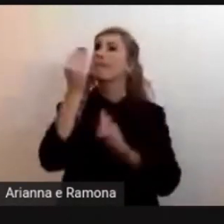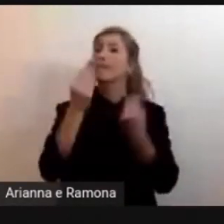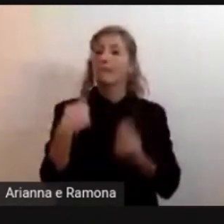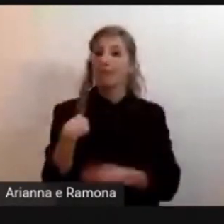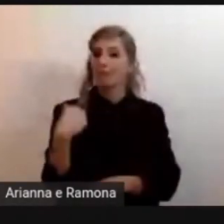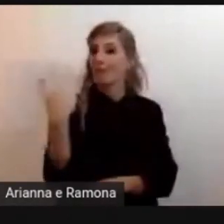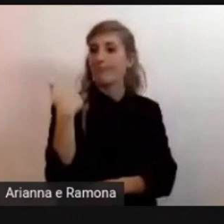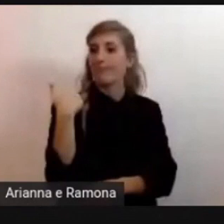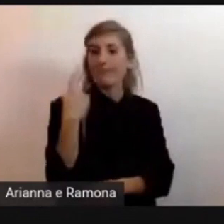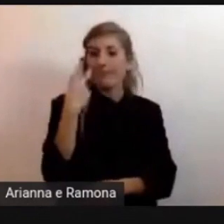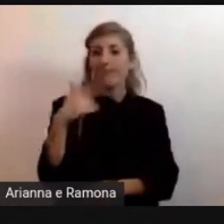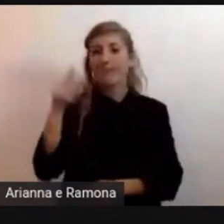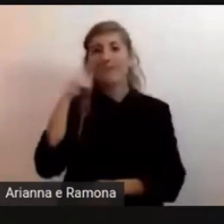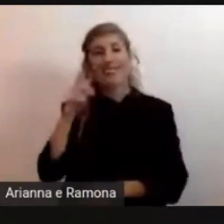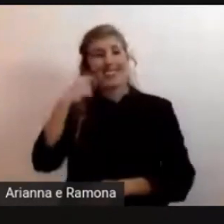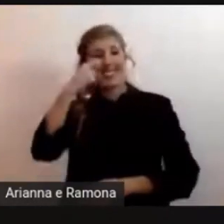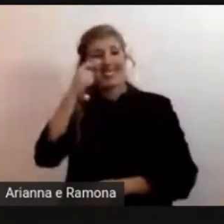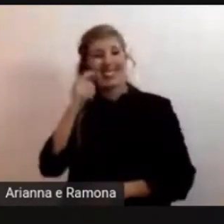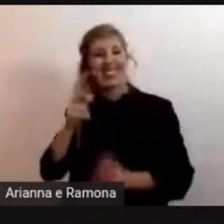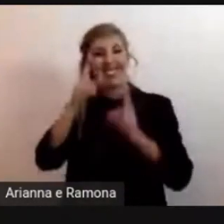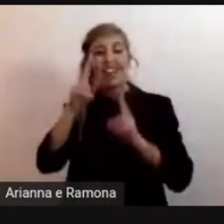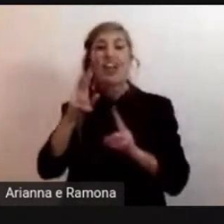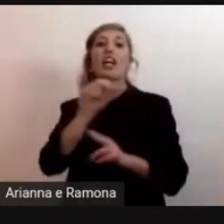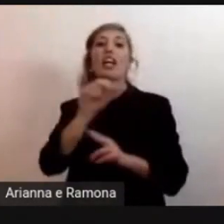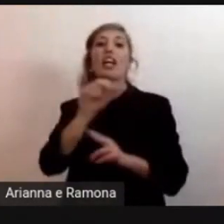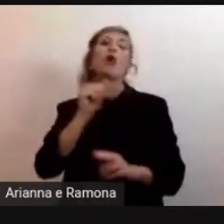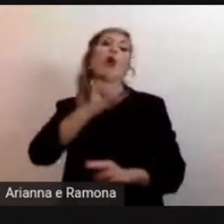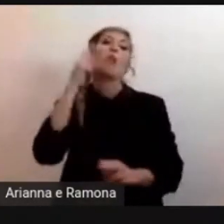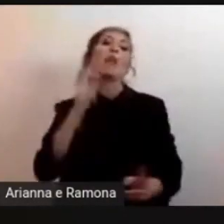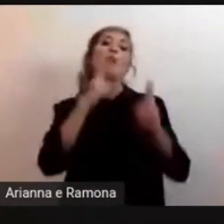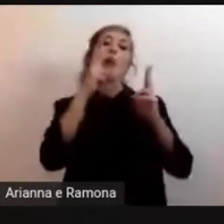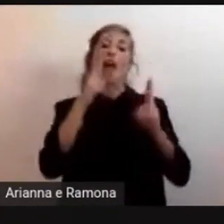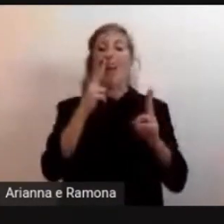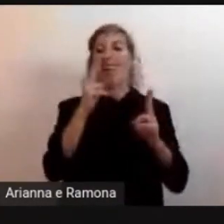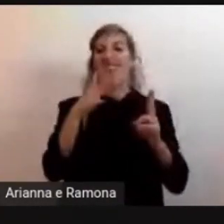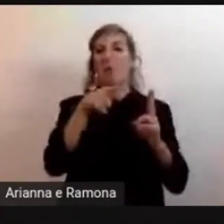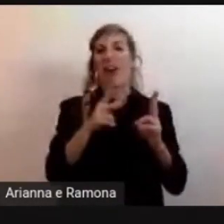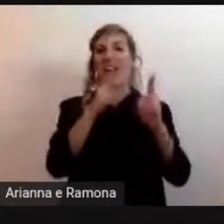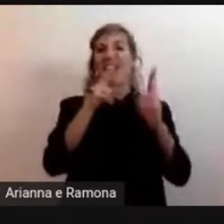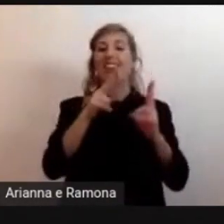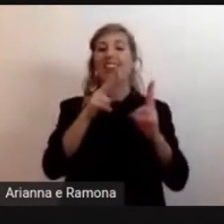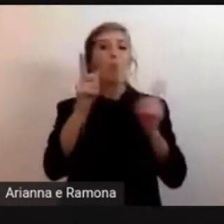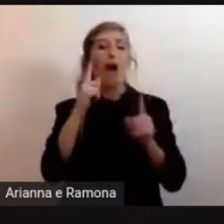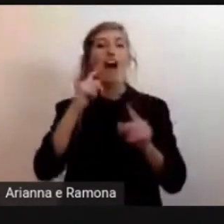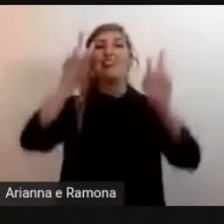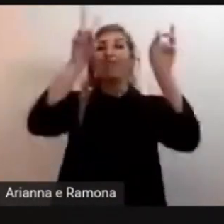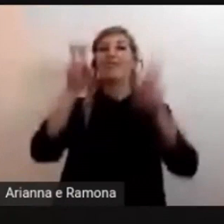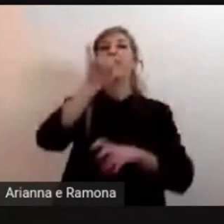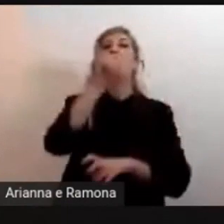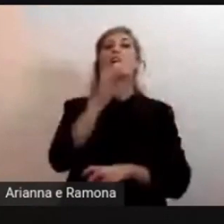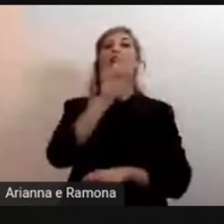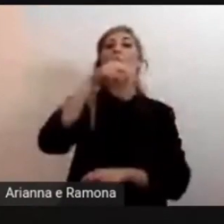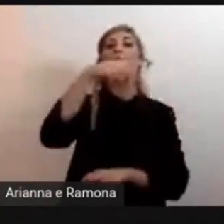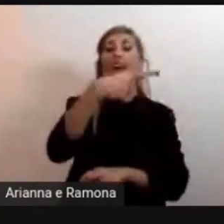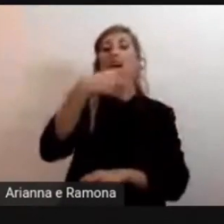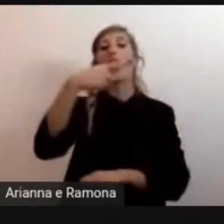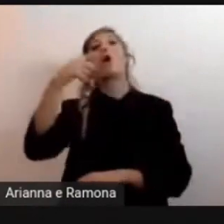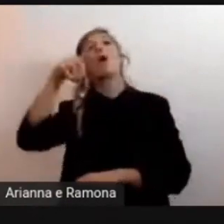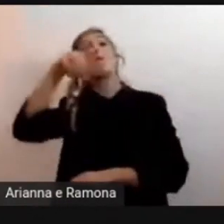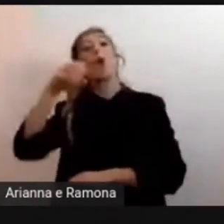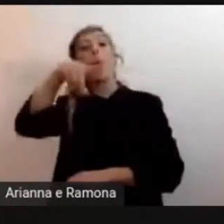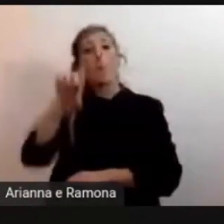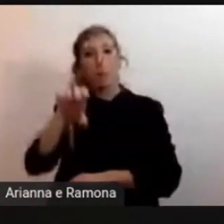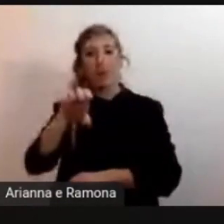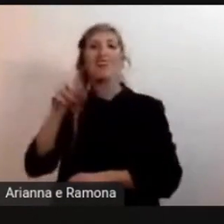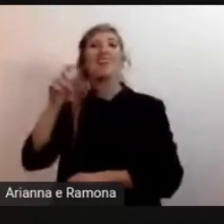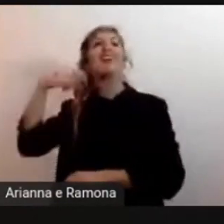visto di recente mi ha vista solo in stagione nella seconda ed egli al pop il legno detto che non ha